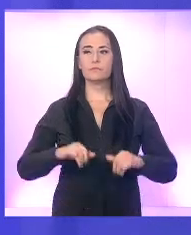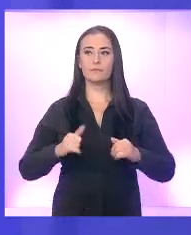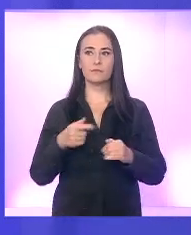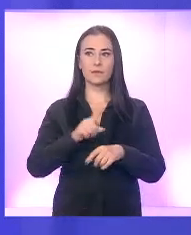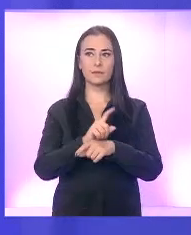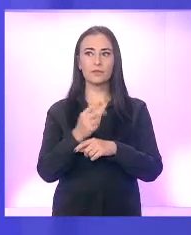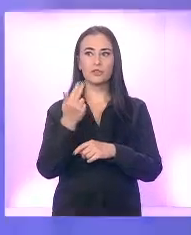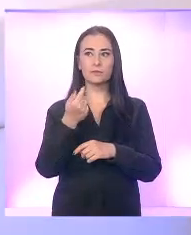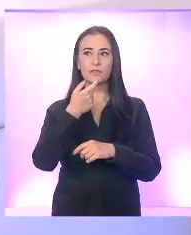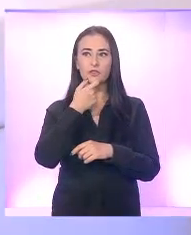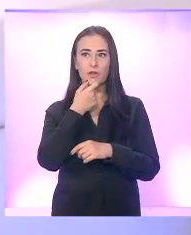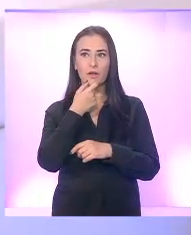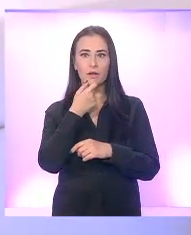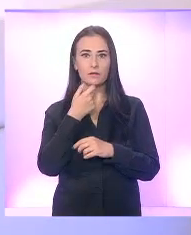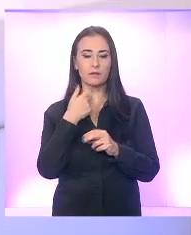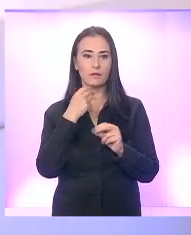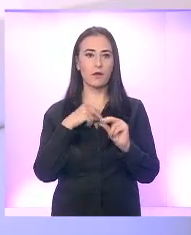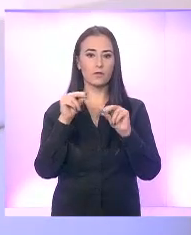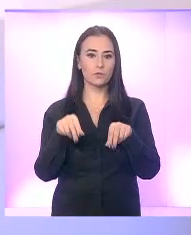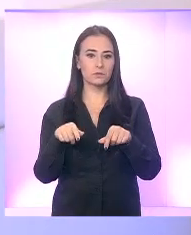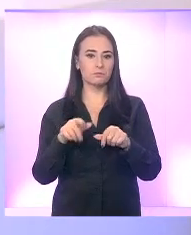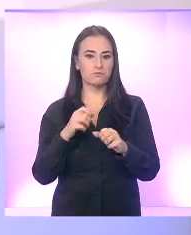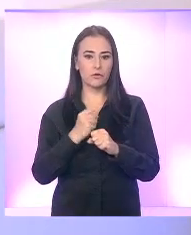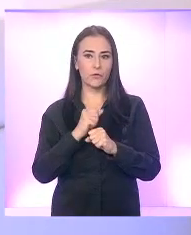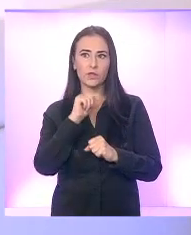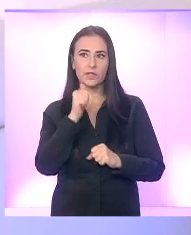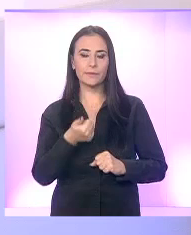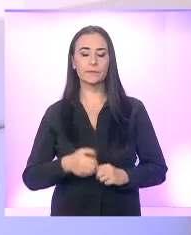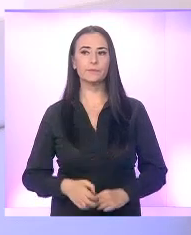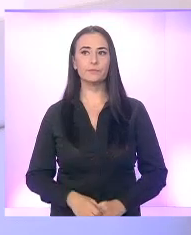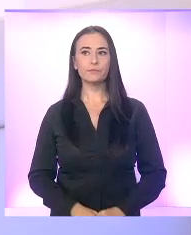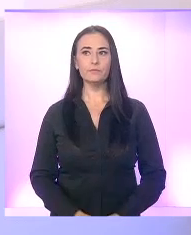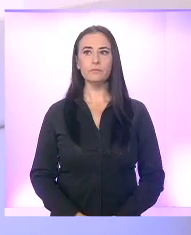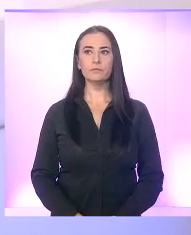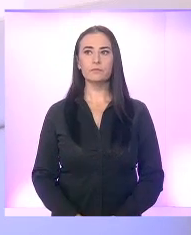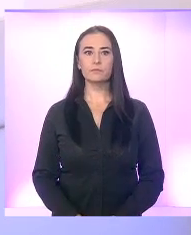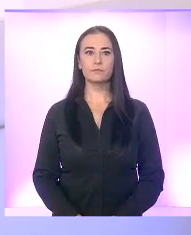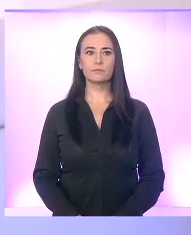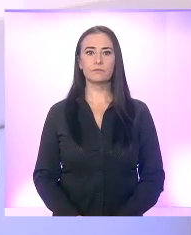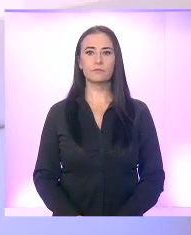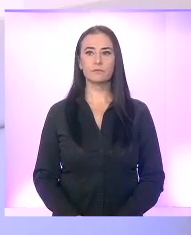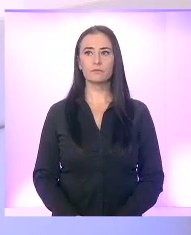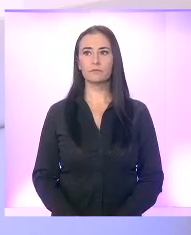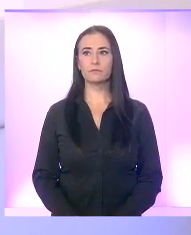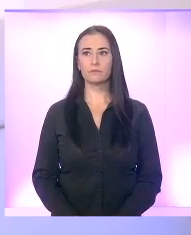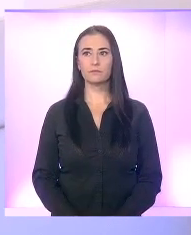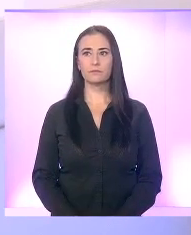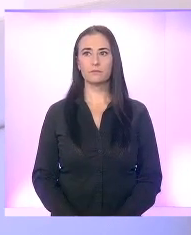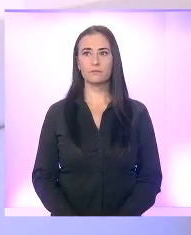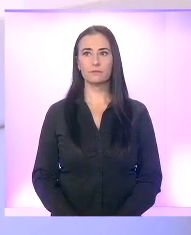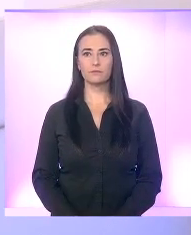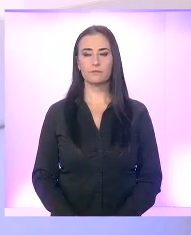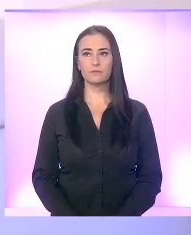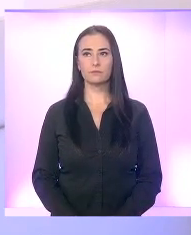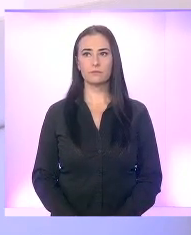în momentul de față este chiar o direcție de la Bruxelles ca investițiile în dezvoltarea infrastructurii să meargă mai degrabă către transportul feroviar decât